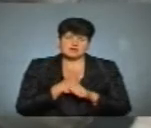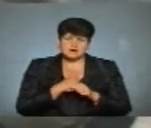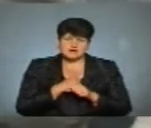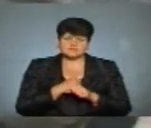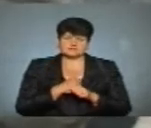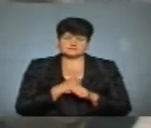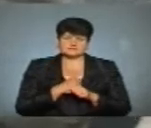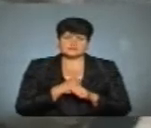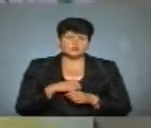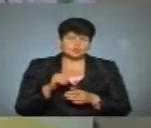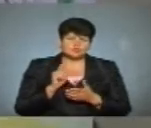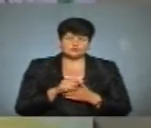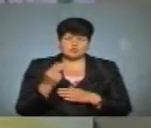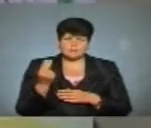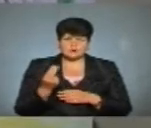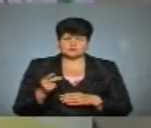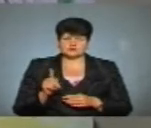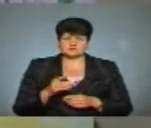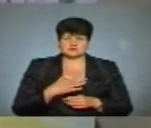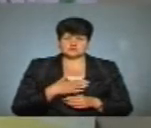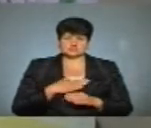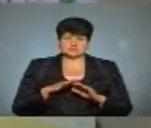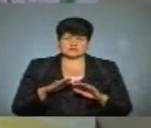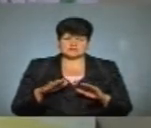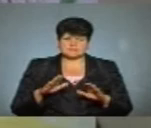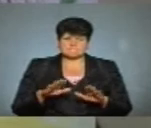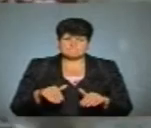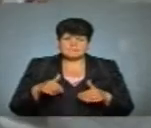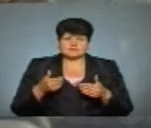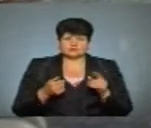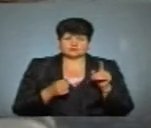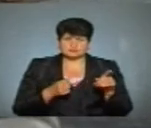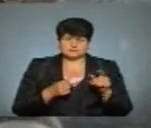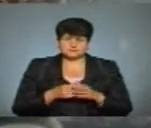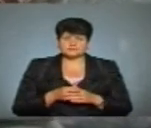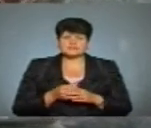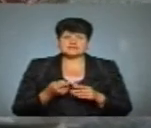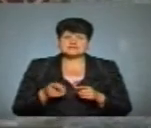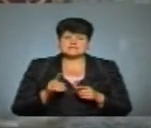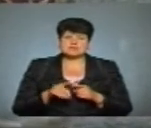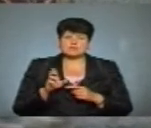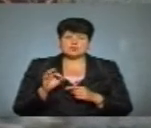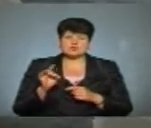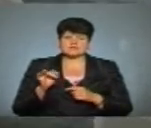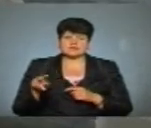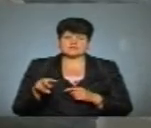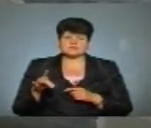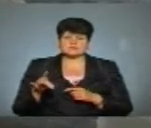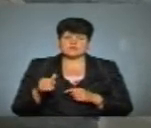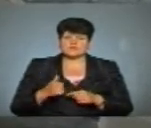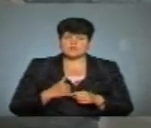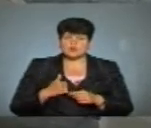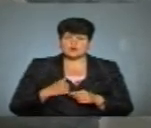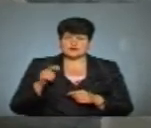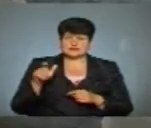і обов'язково малюнок, щоб наші діти передають туди. Це з Бурщівки Ланівецького району. Воїнам